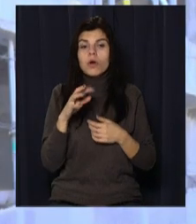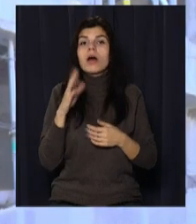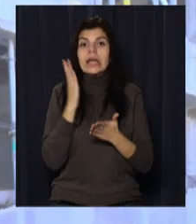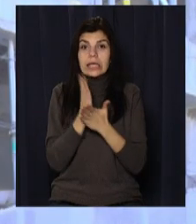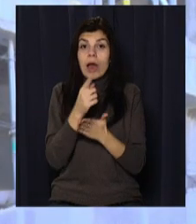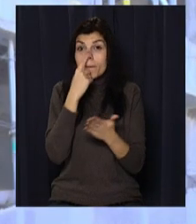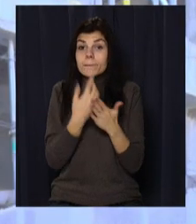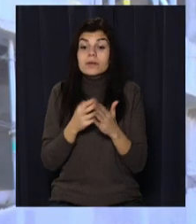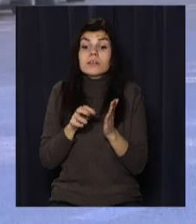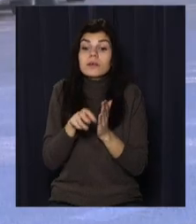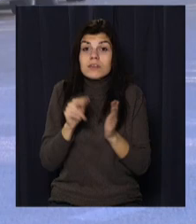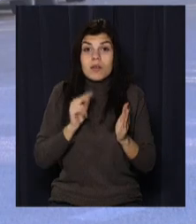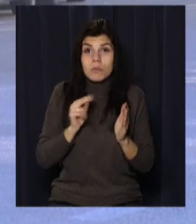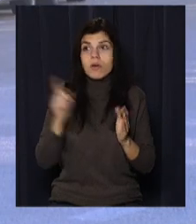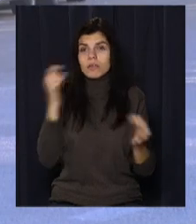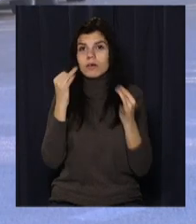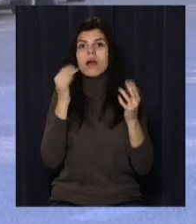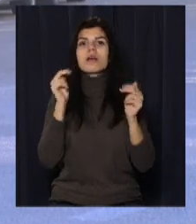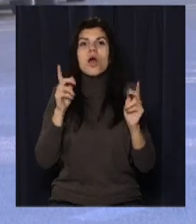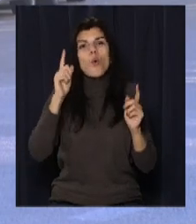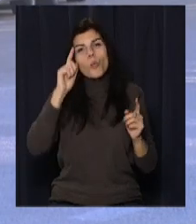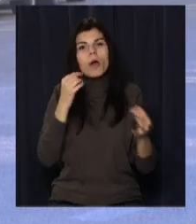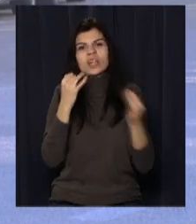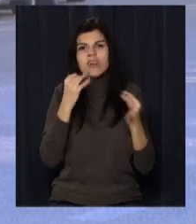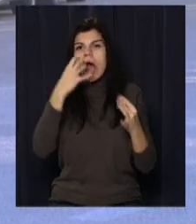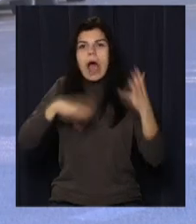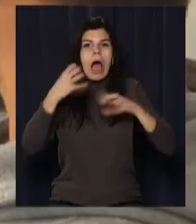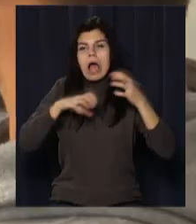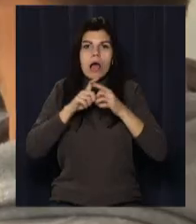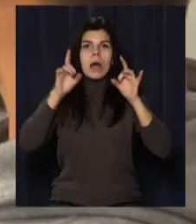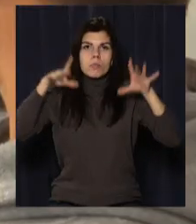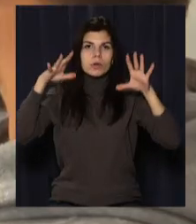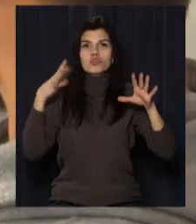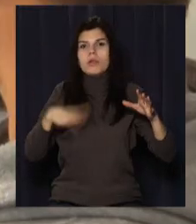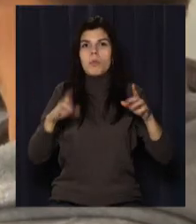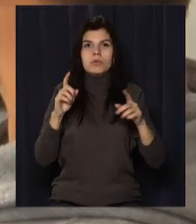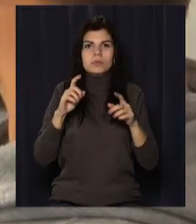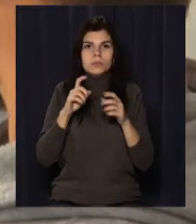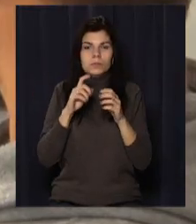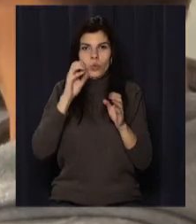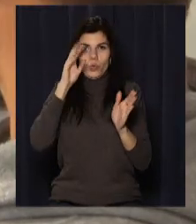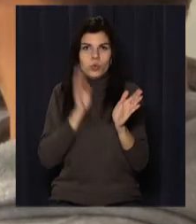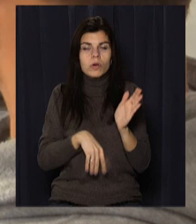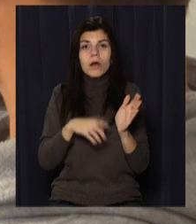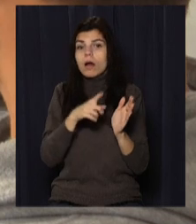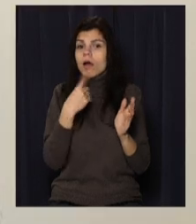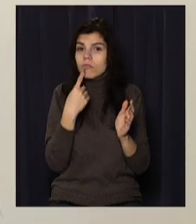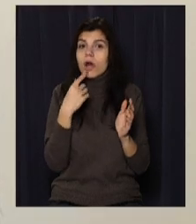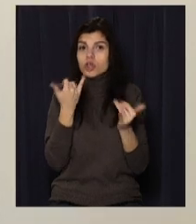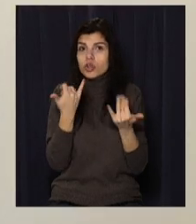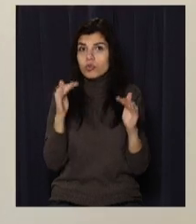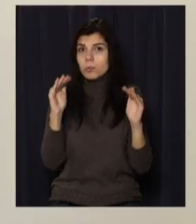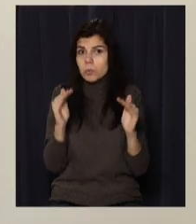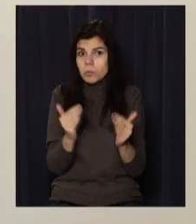яких вчать, як виходити з гарячих протистоянь, каже начальниця інспекції з паркування та додає, конфліктів з водіями менше. Якщо